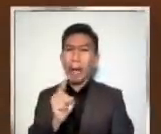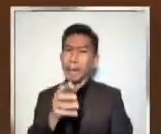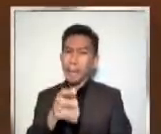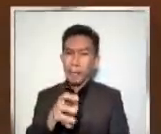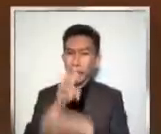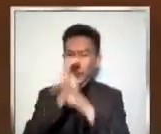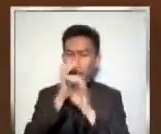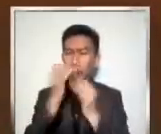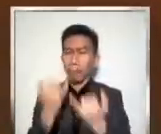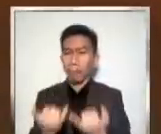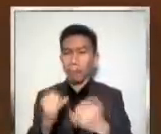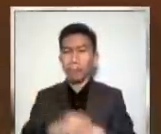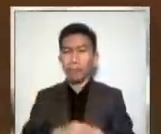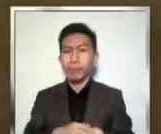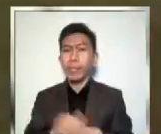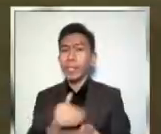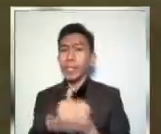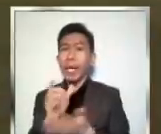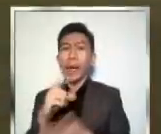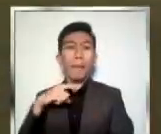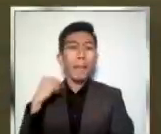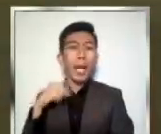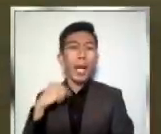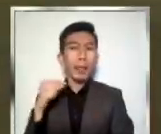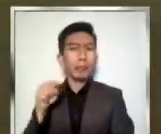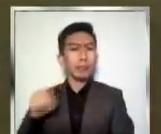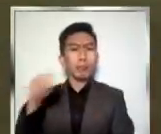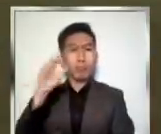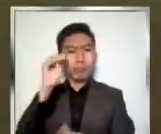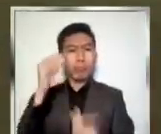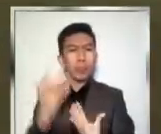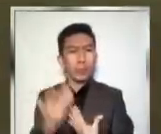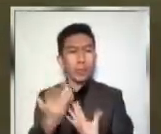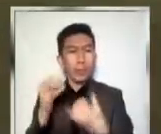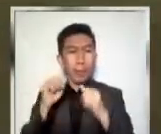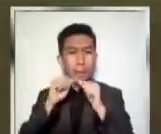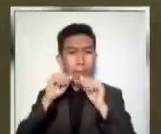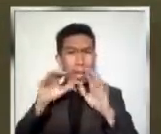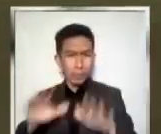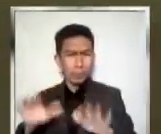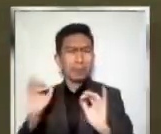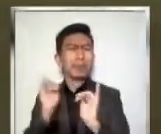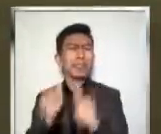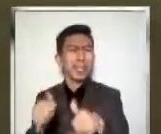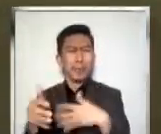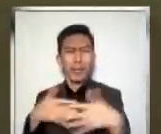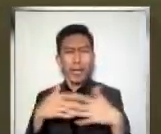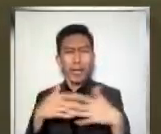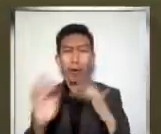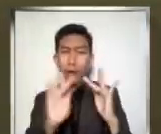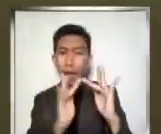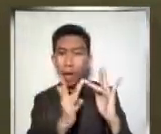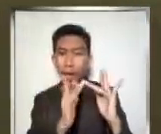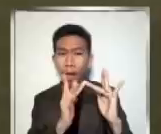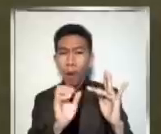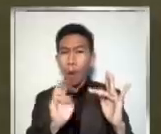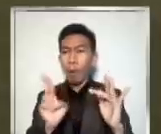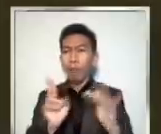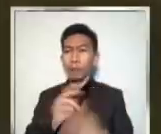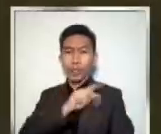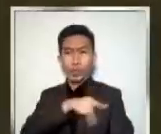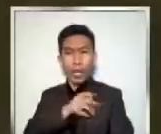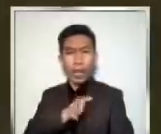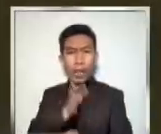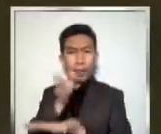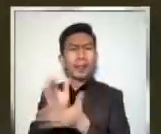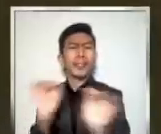pare, hindi naman nababawasan ang biyayang natatamo natin, virtual man o personal ang ating pagdarasal dahil ang grasya o